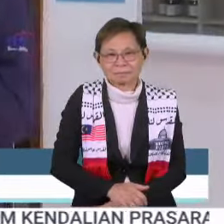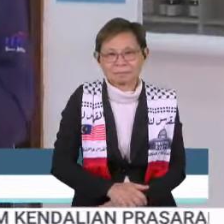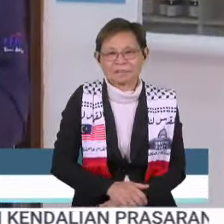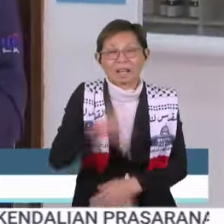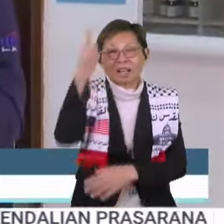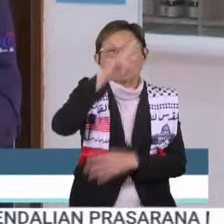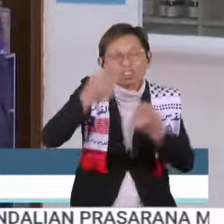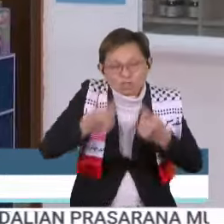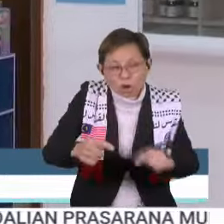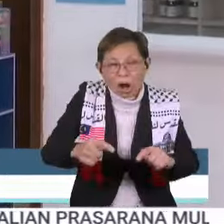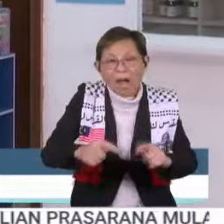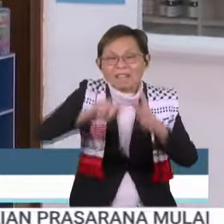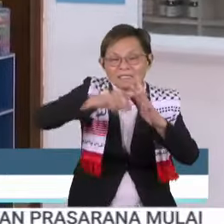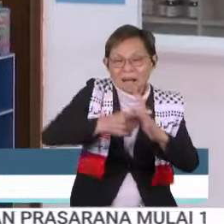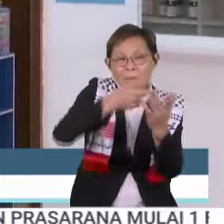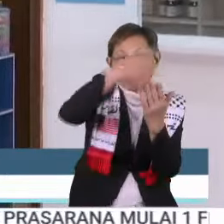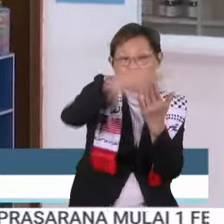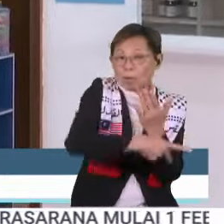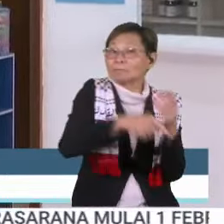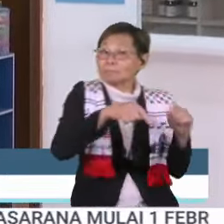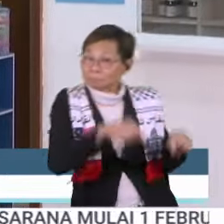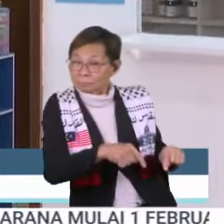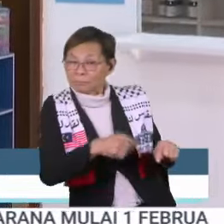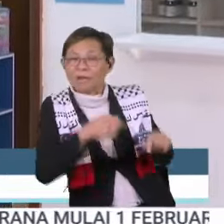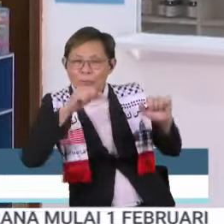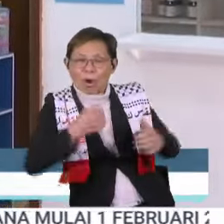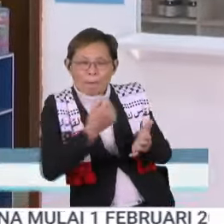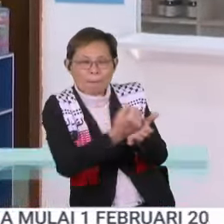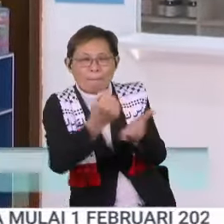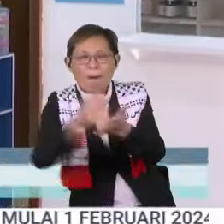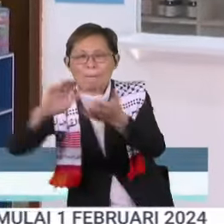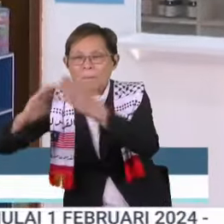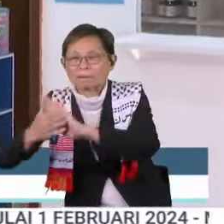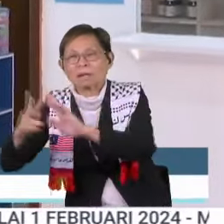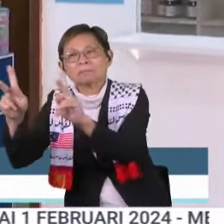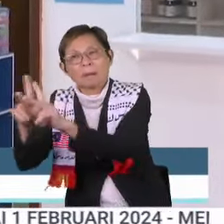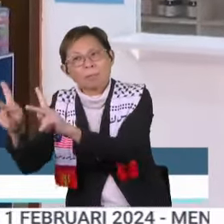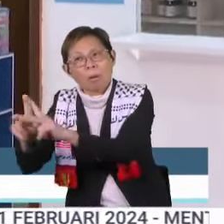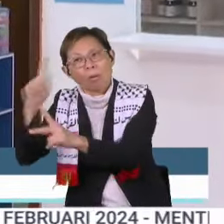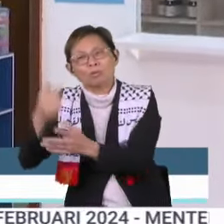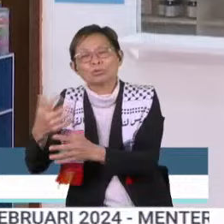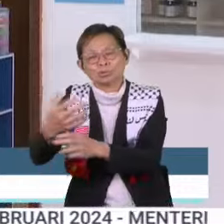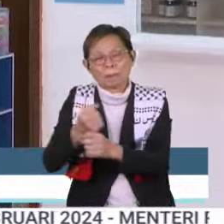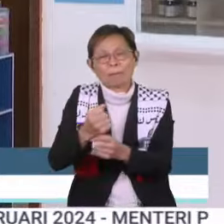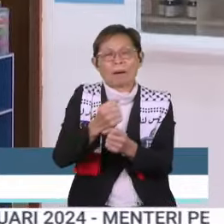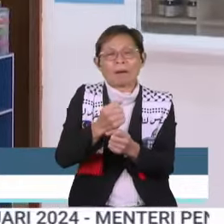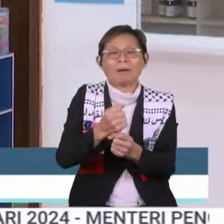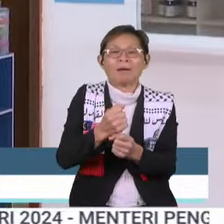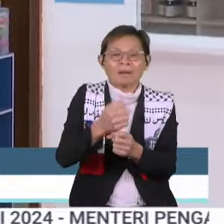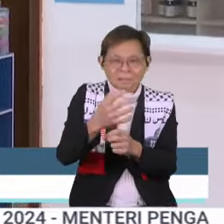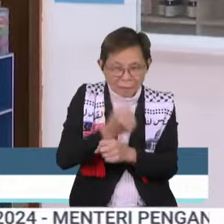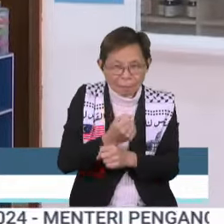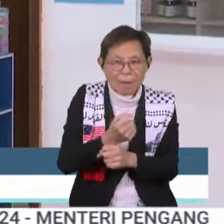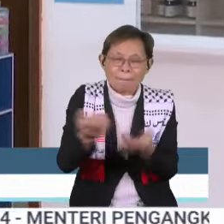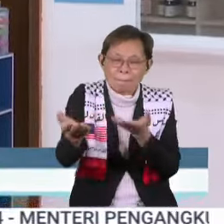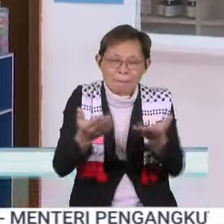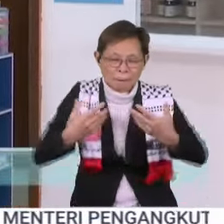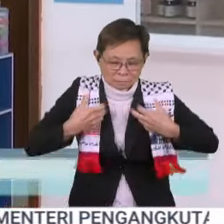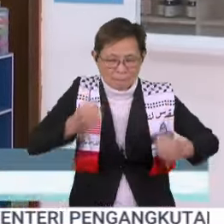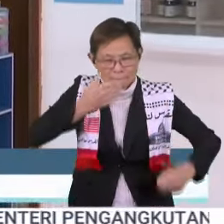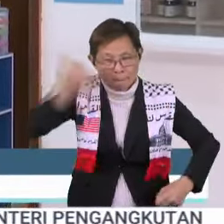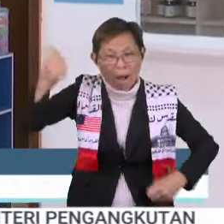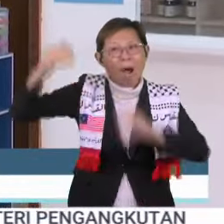Usaha kerajaan dalam melaksanakan program seumpama ini dapat membantu masyarakat di luar bandar untuk dapatkan perkhidmatan kesihatan dengan lebih baik.